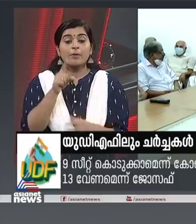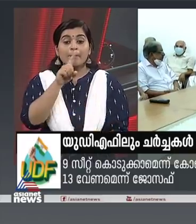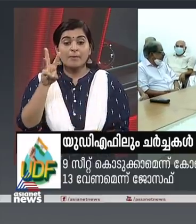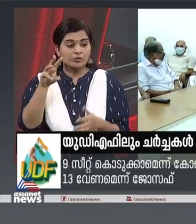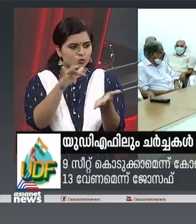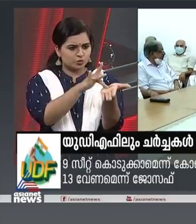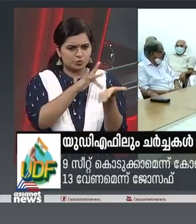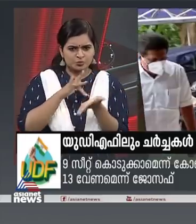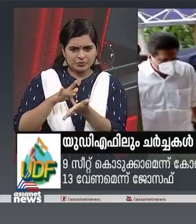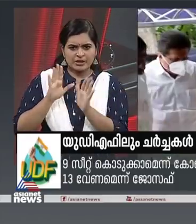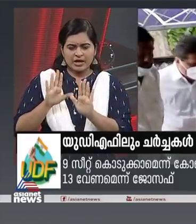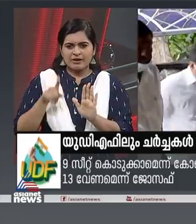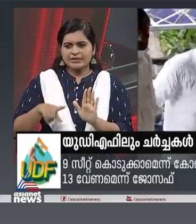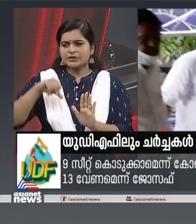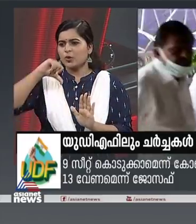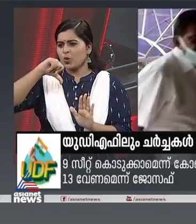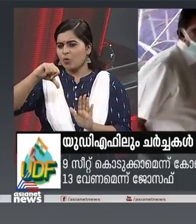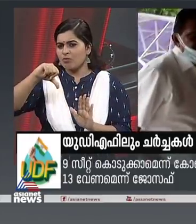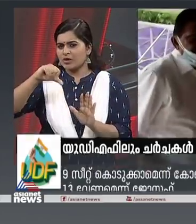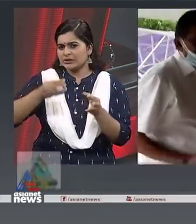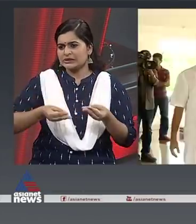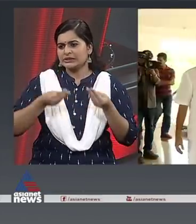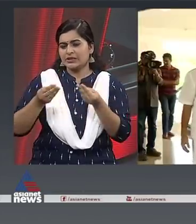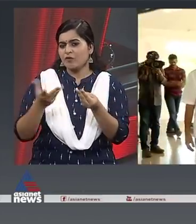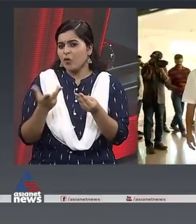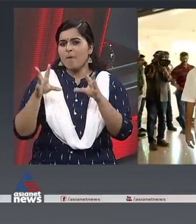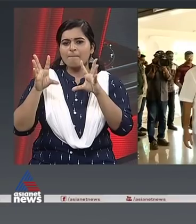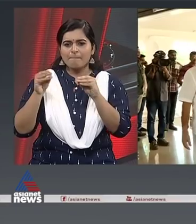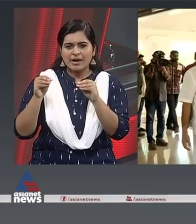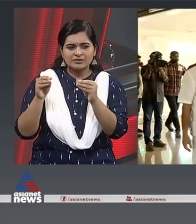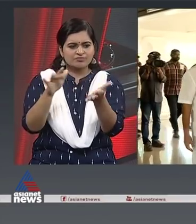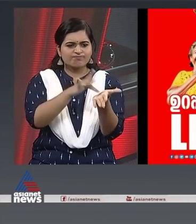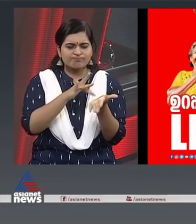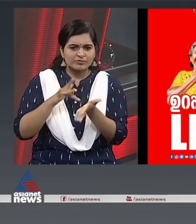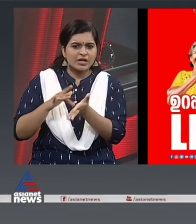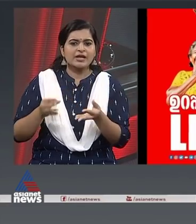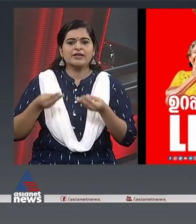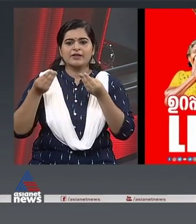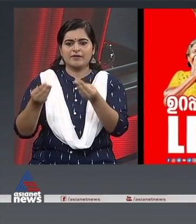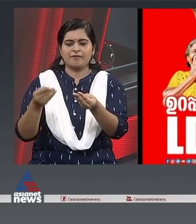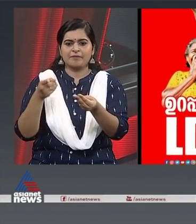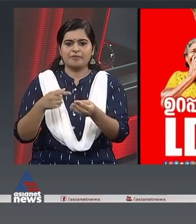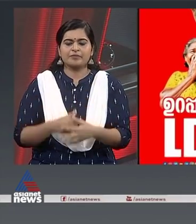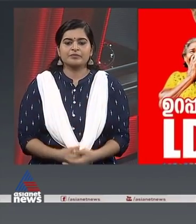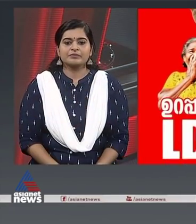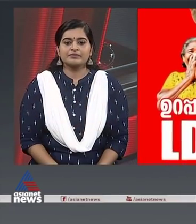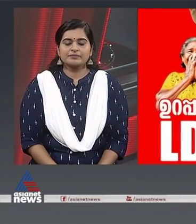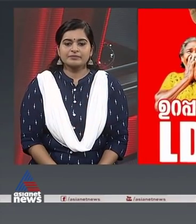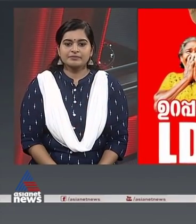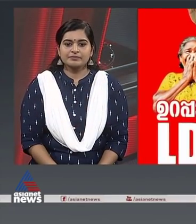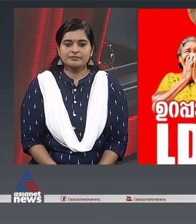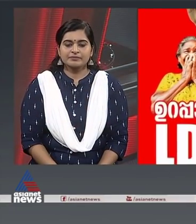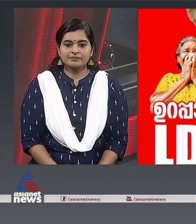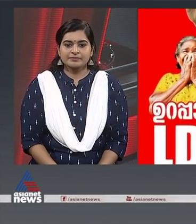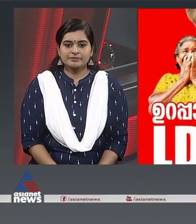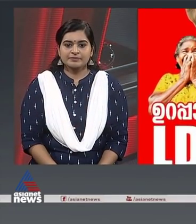കൊടുക്കാനാണ് കോൺഗ്രസിന്റെ നീക്കം. 10 ജോസഫ് അയയാനും ഇടയില്ല. ഉറപ്പാണ് LDF എന്ന ടാഗ്ലൈനിന്റെ UDF BJP ബദലുകൾ ഉടനെ ഉണ്ടാകും.